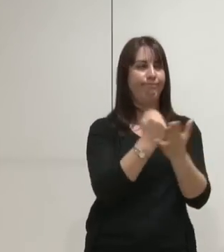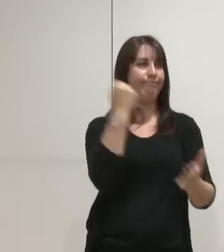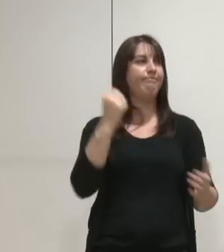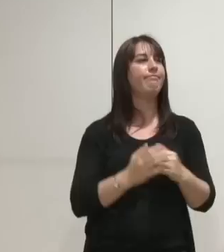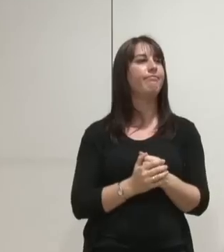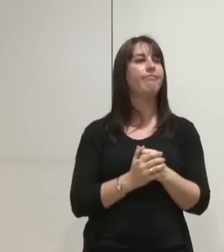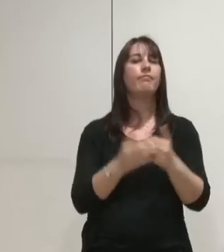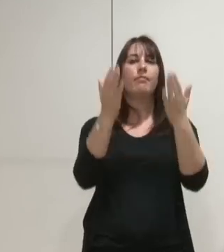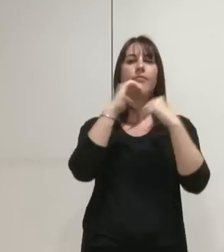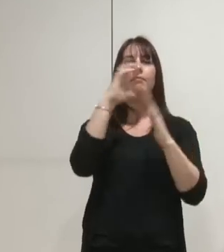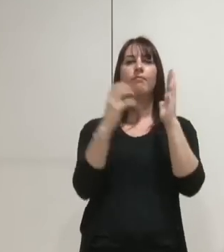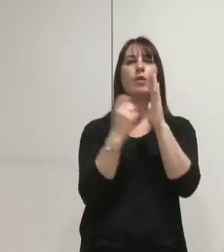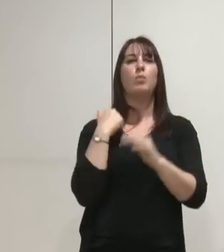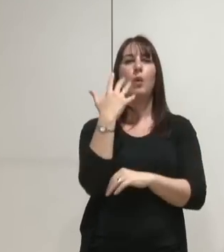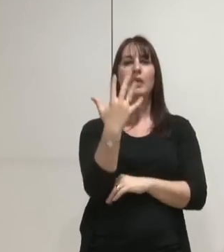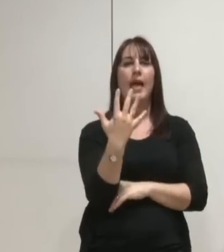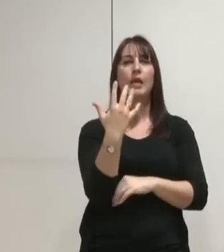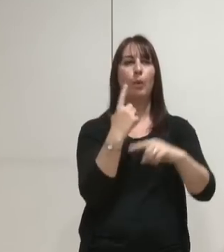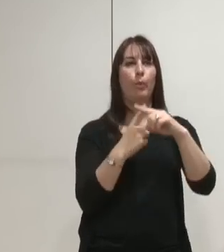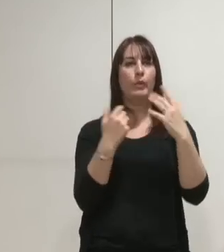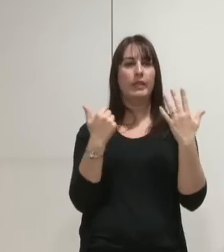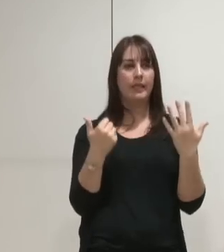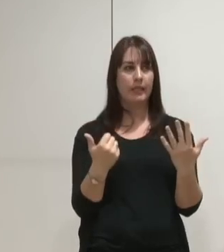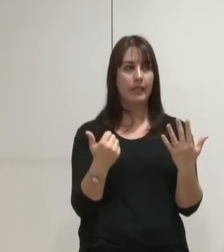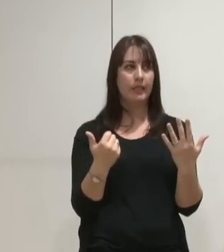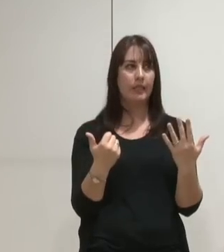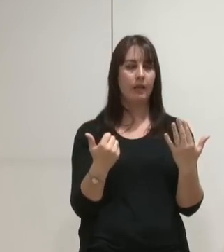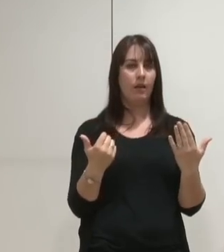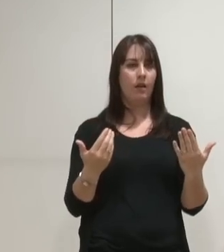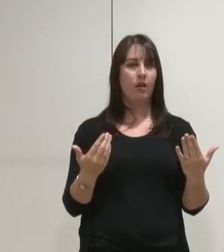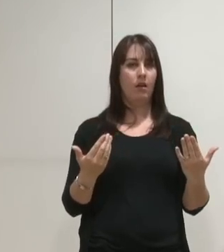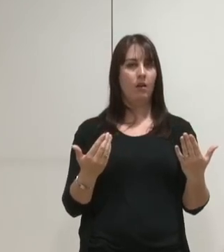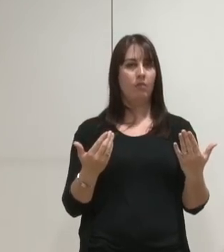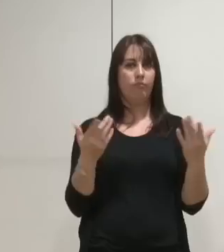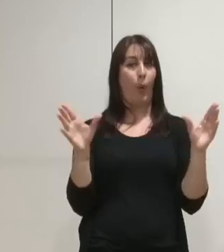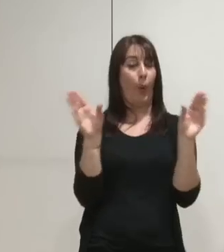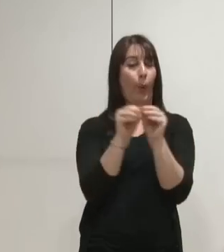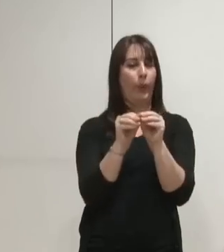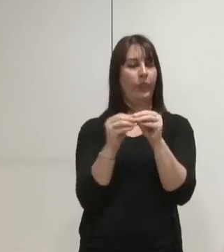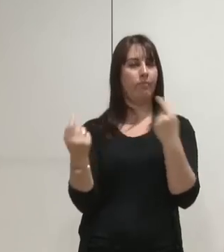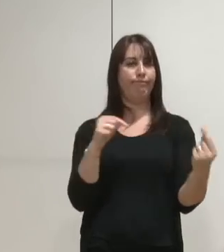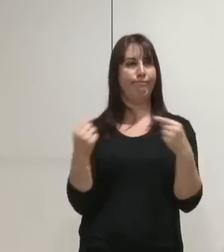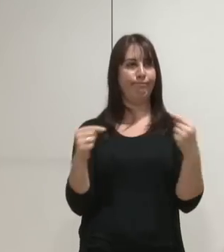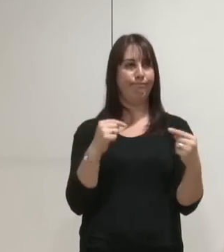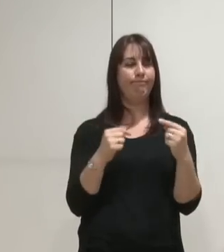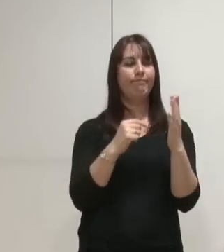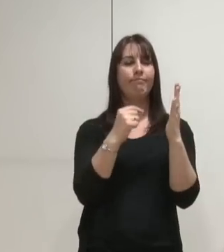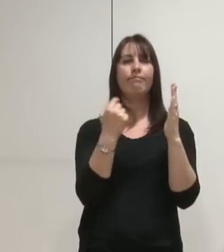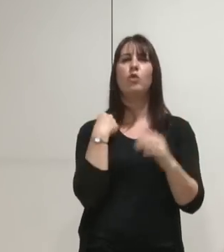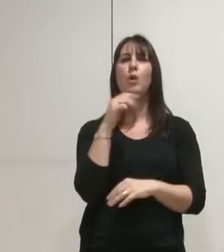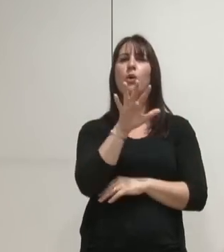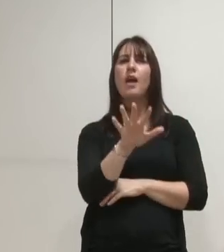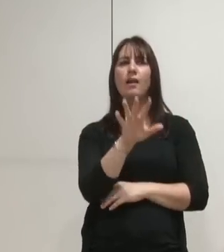numéro 5 et la délibération numéro 6 vont être débattu ensemble donc il s'agit pour la 5 de